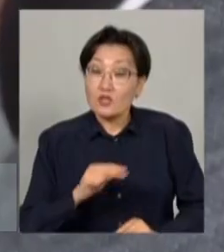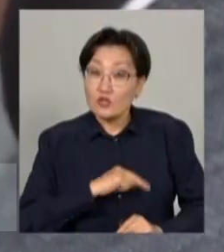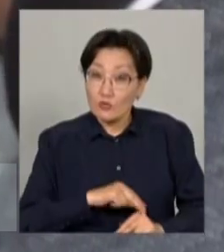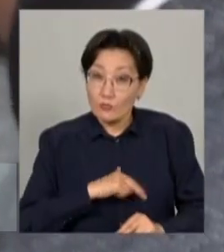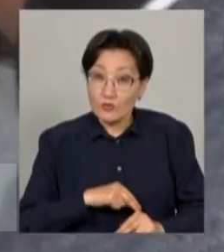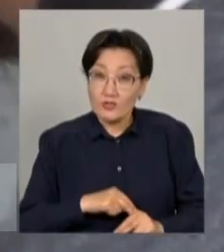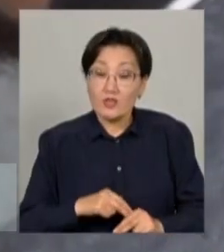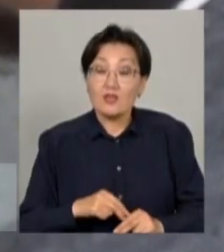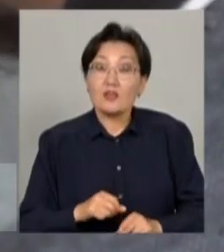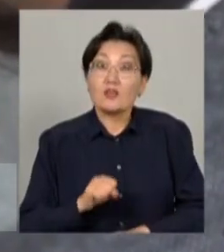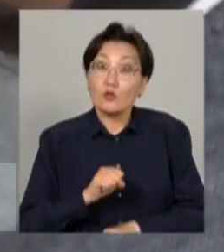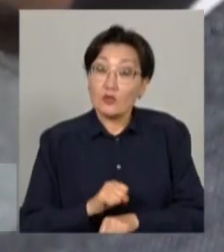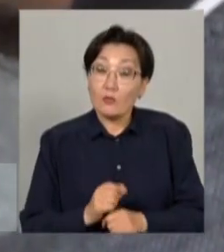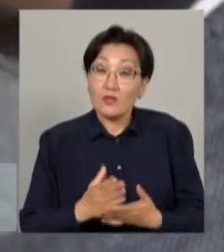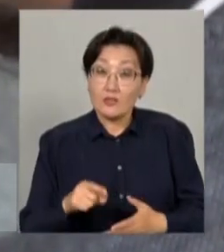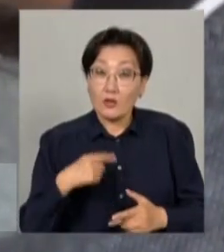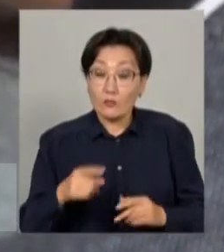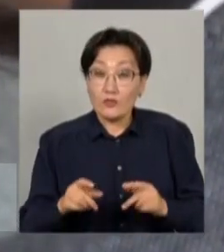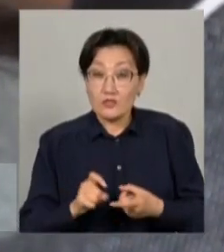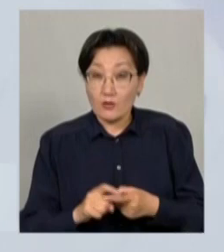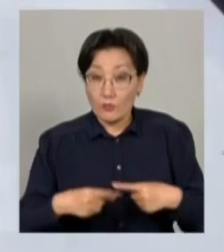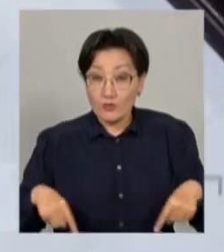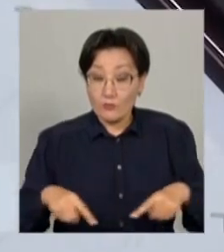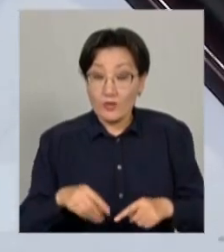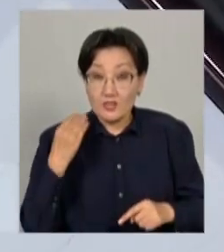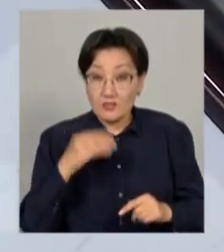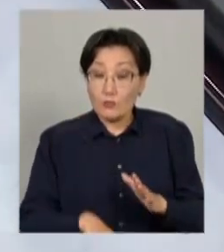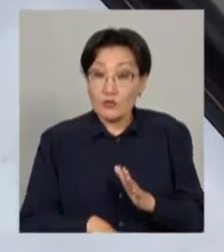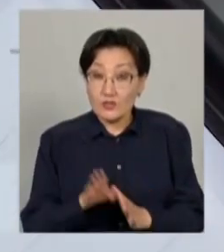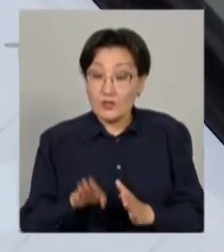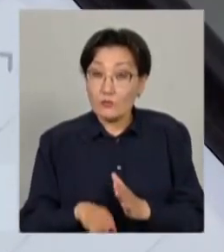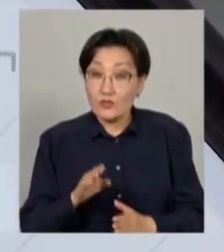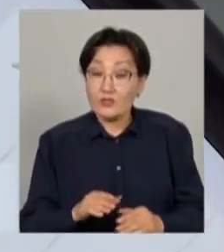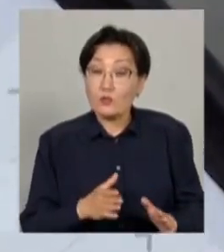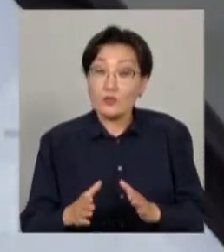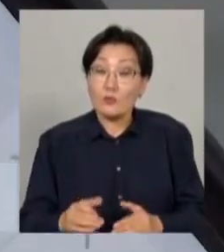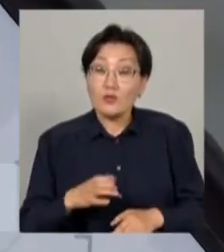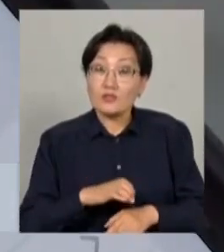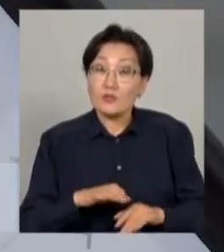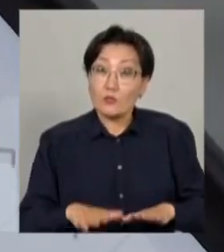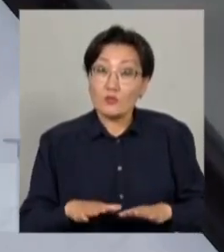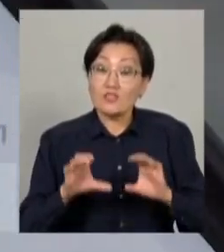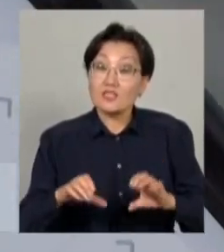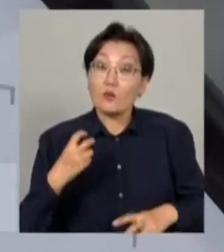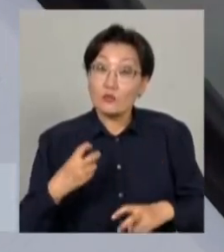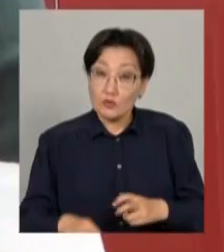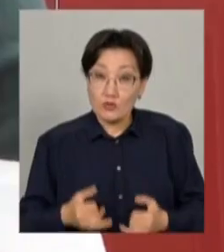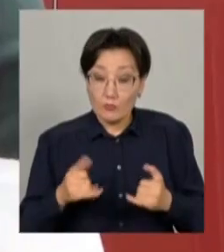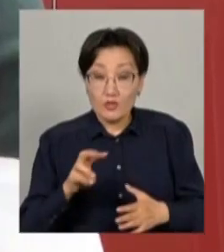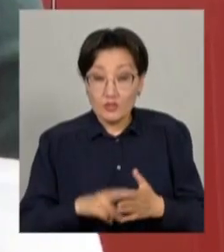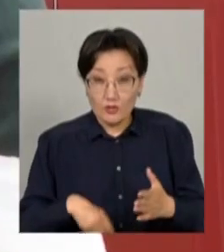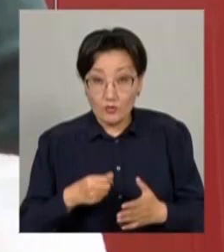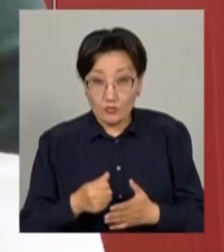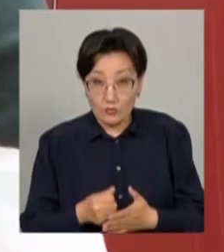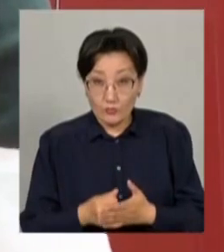тұралап қалғанын айтты. Біздегі байланыс операторлары сапаны жақсартуға күш салудың орнына анықталған заң бұзушылықтар үшін айыппұл